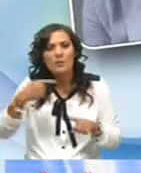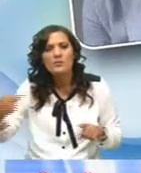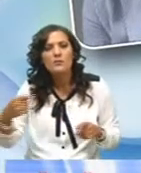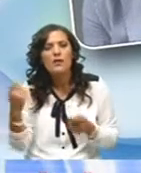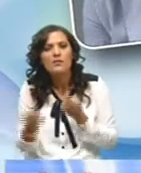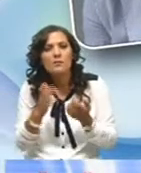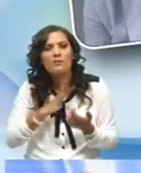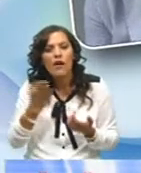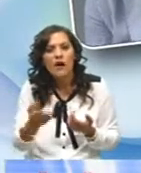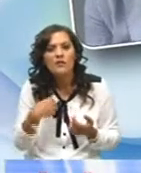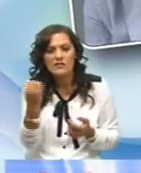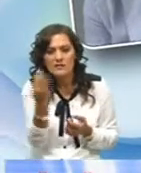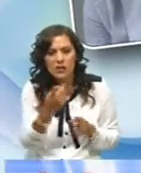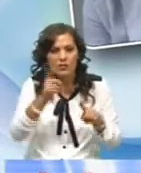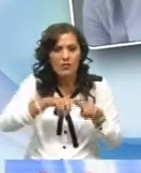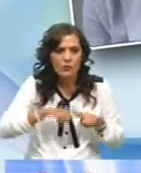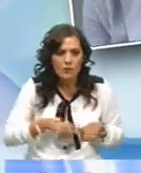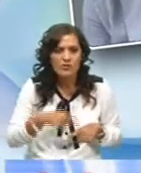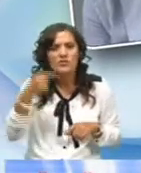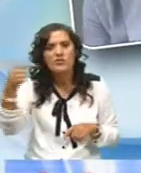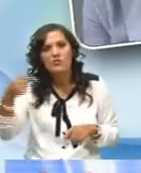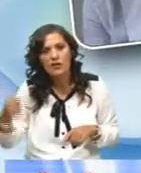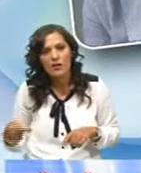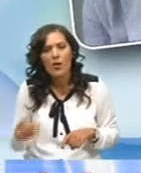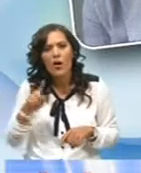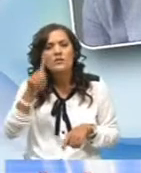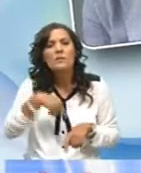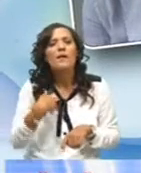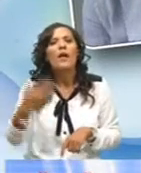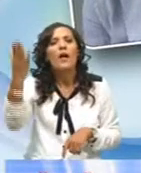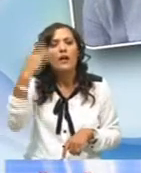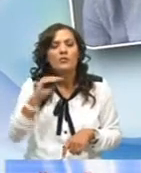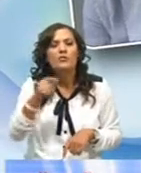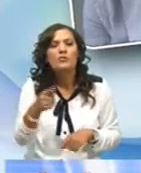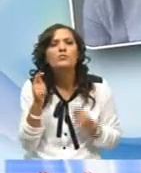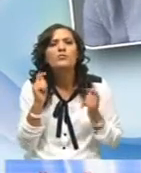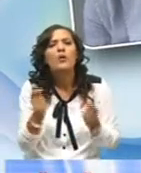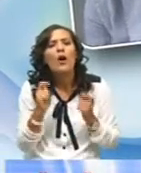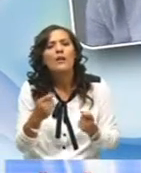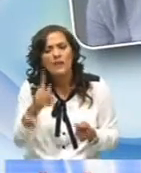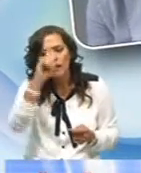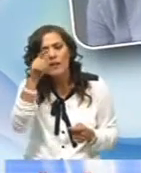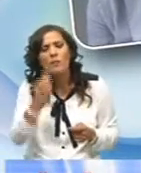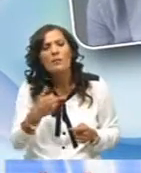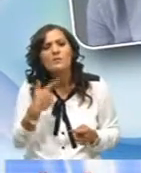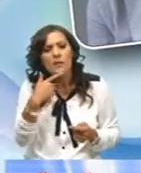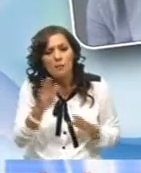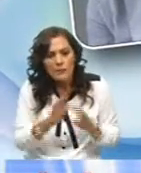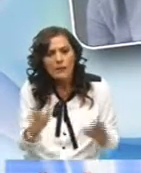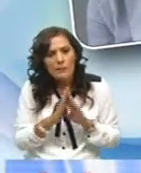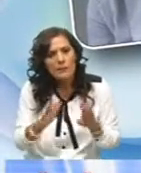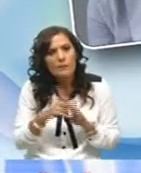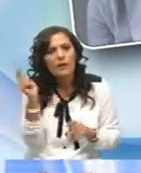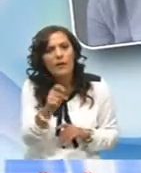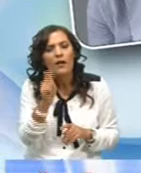çıkarma işlemleri var sayılar toplanıyor sayılar çıkarıyorlar o zaman anladım ki çocuğa zorlanıyor denize ısrarla Diyoruz ki